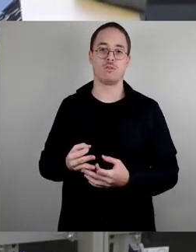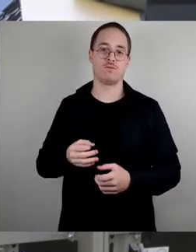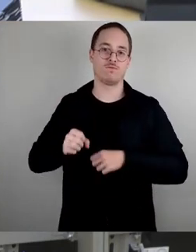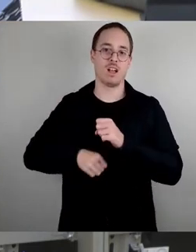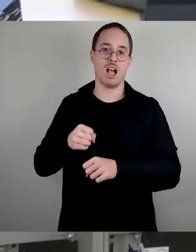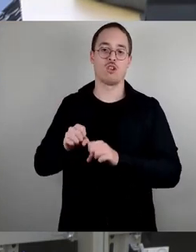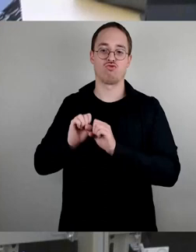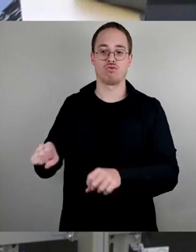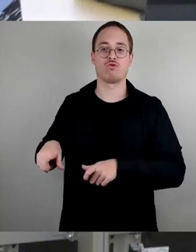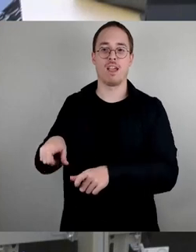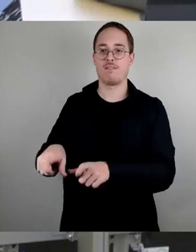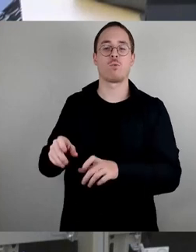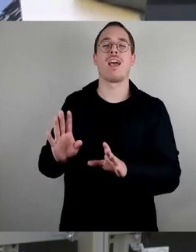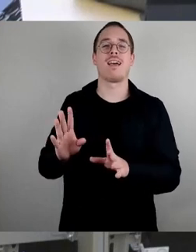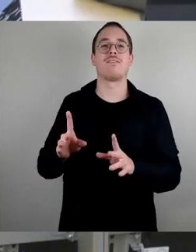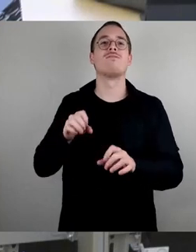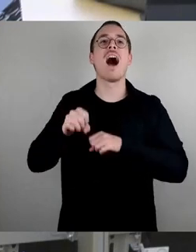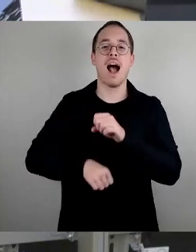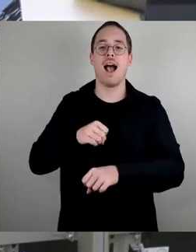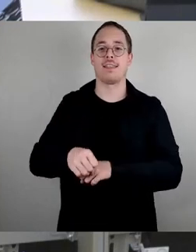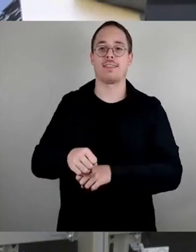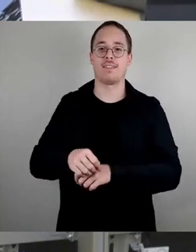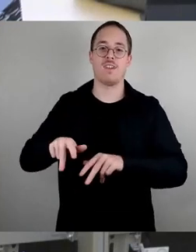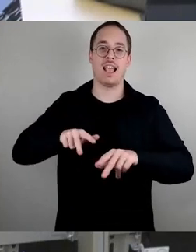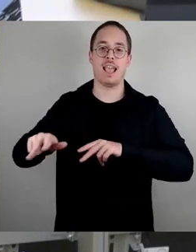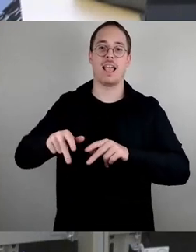Begriff. Das ist das Erste. Dann das Thema